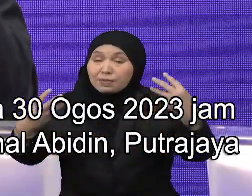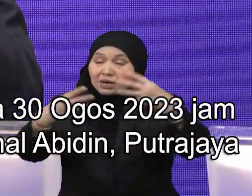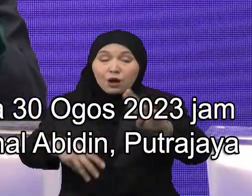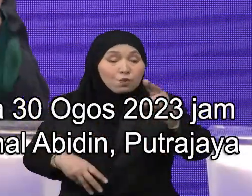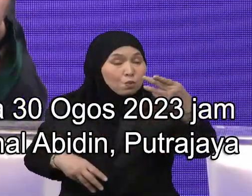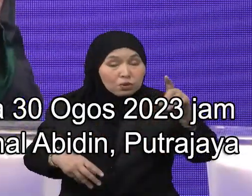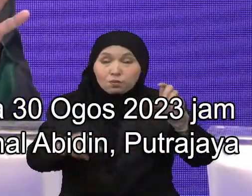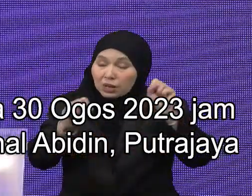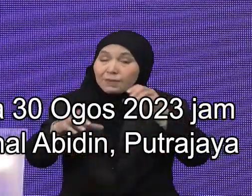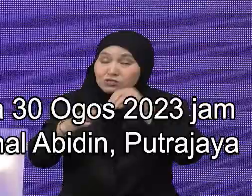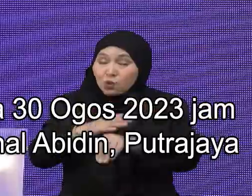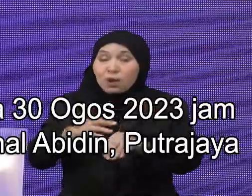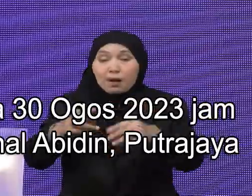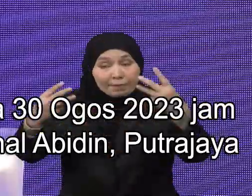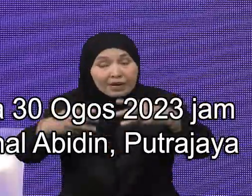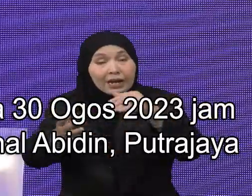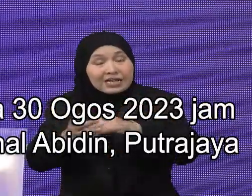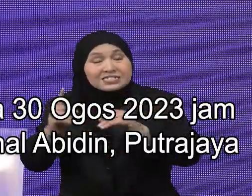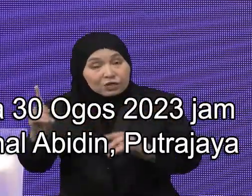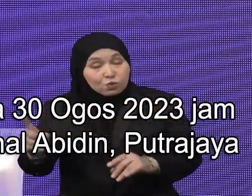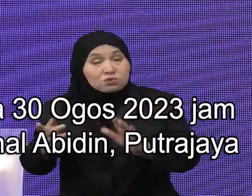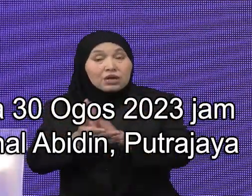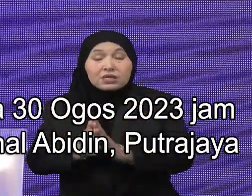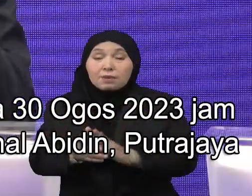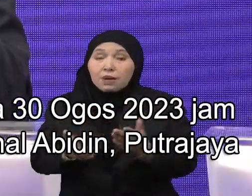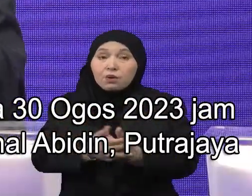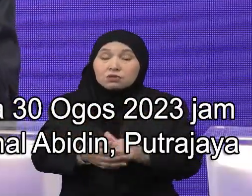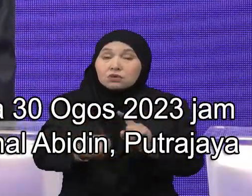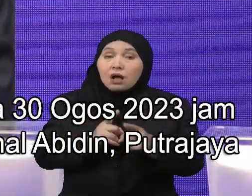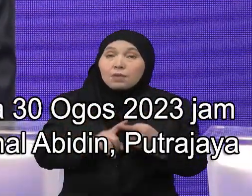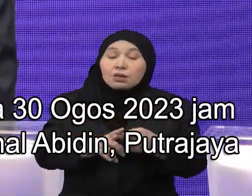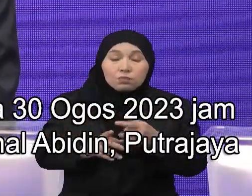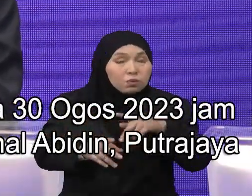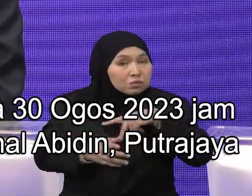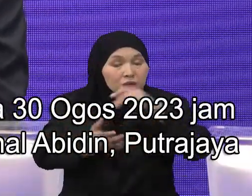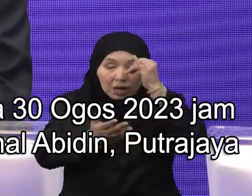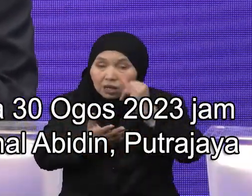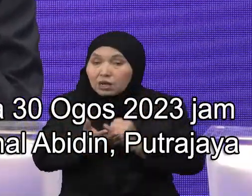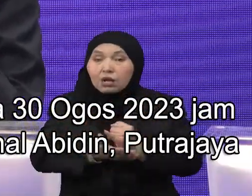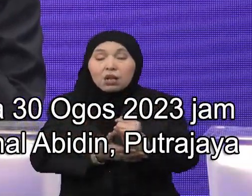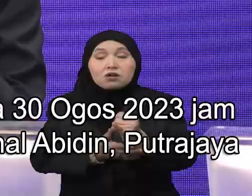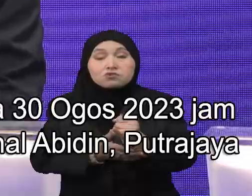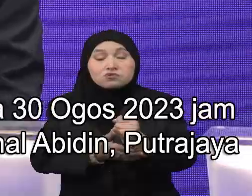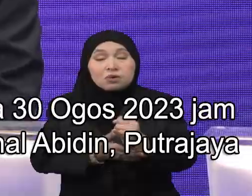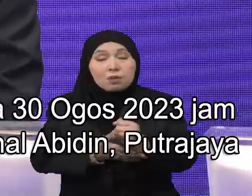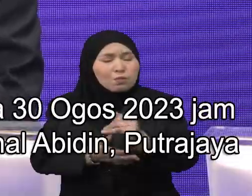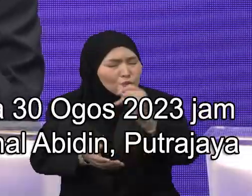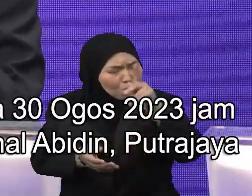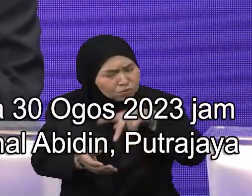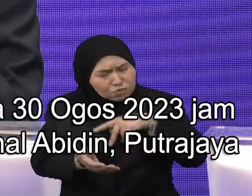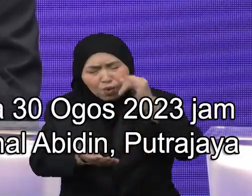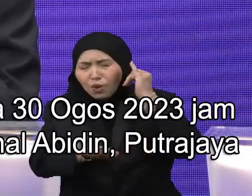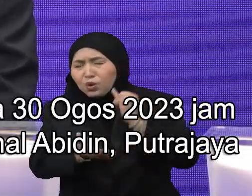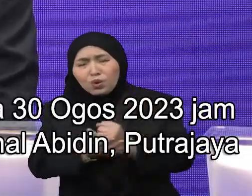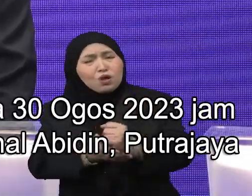Uhud saja boleh masuk perang yang lagi satu ini jadi para sahabat nih punya ikhlas ya mereka punya nilai ikhlas